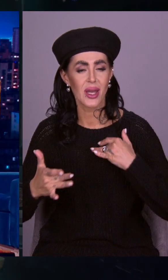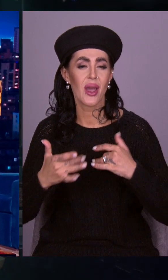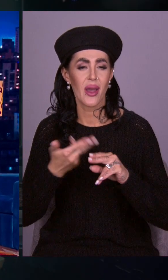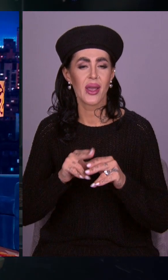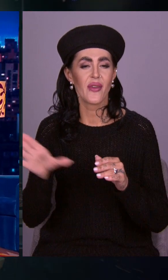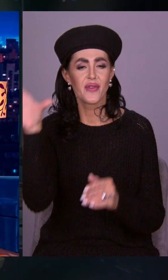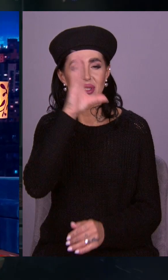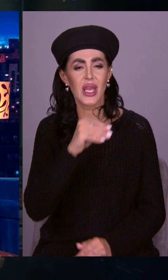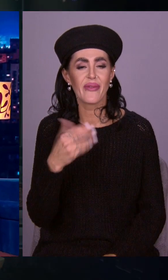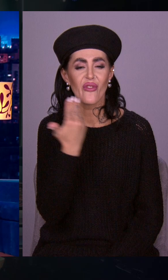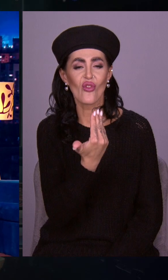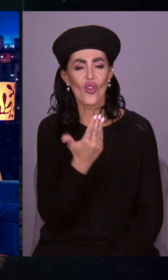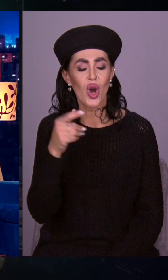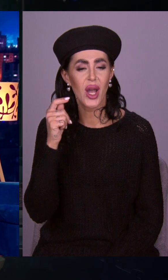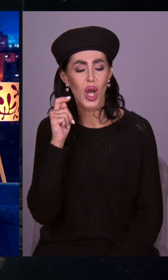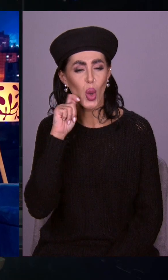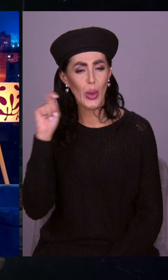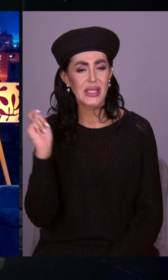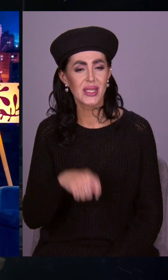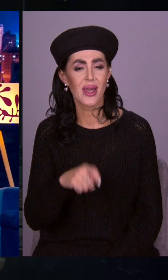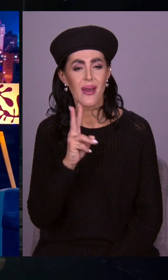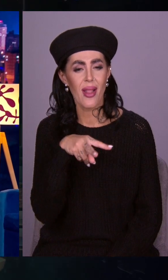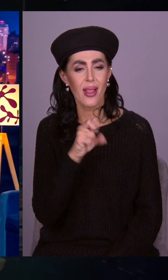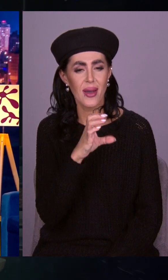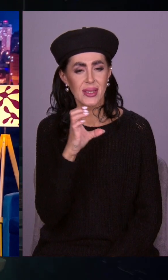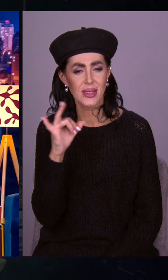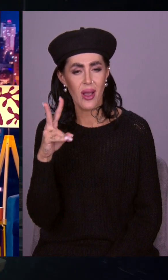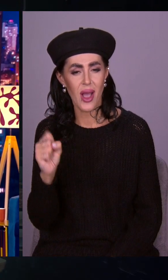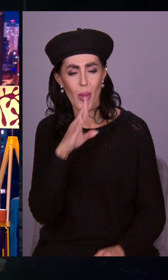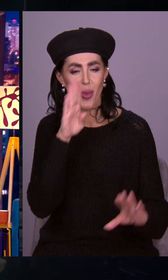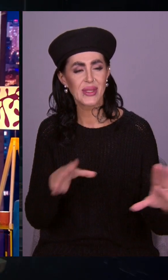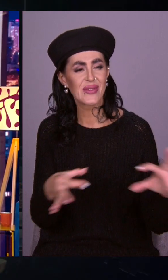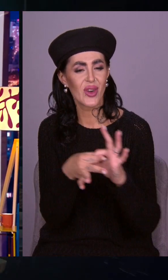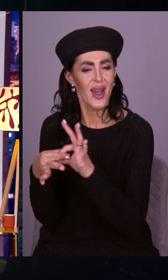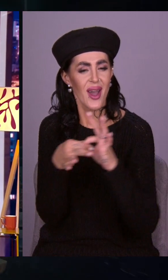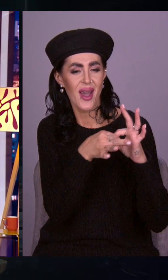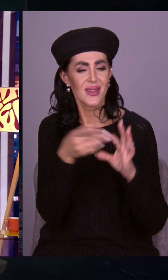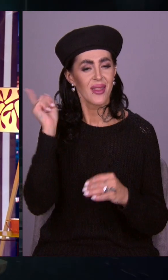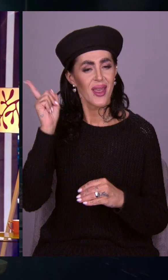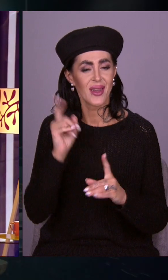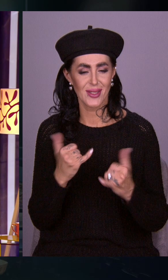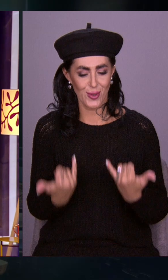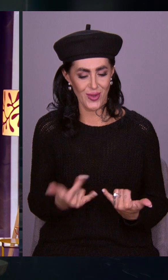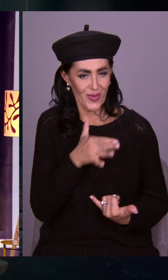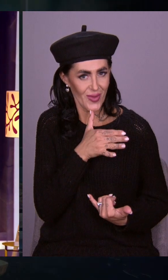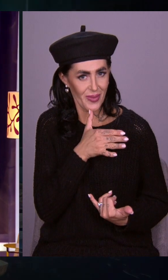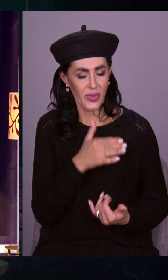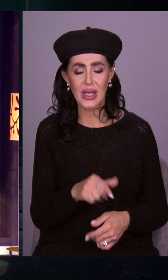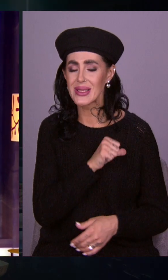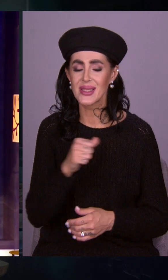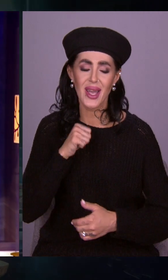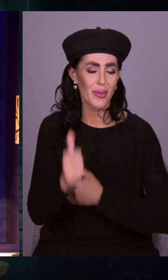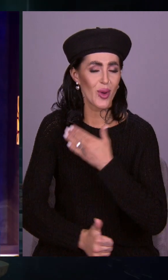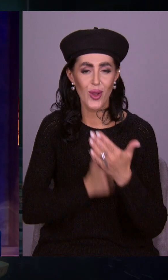української класики, вибудовуючи, ну, такий місток між минулим і сучасністю. І чи не